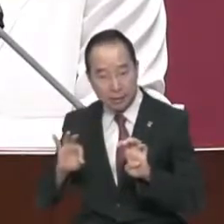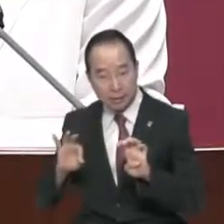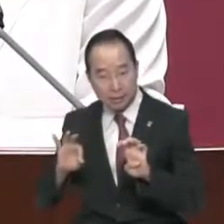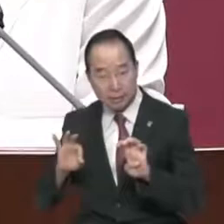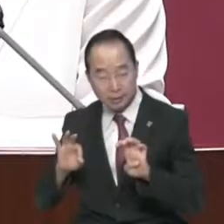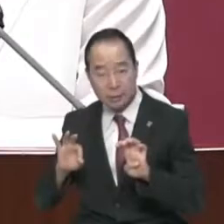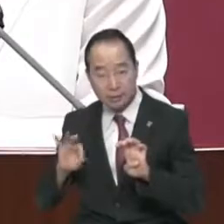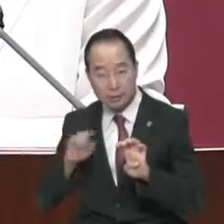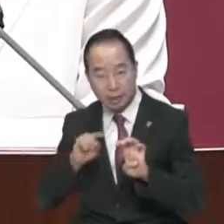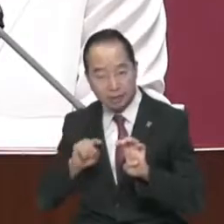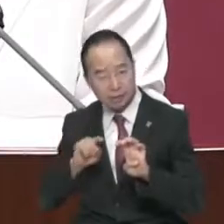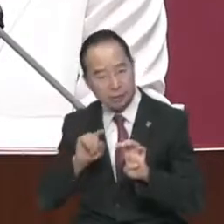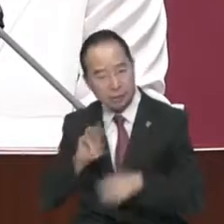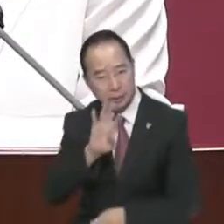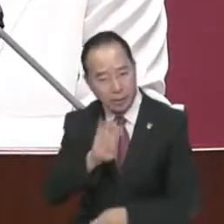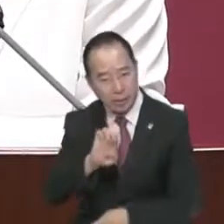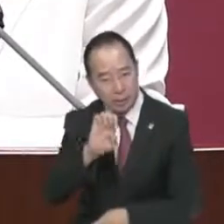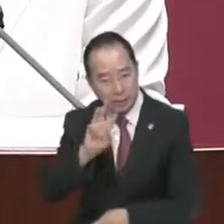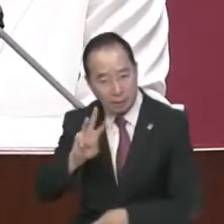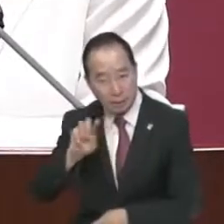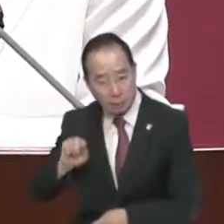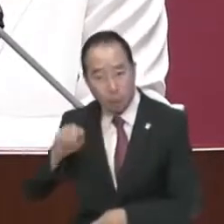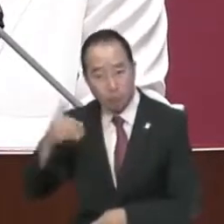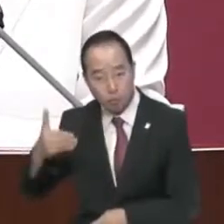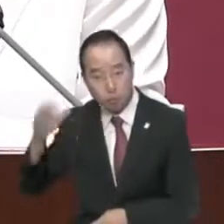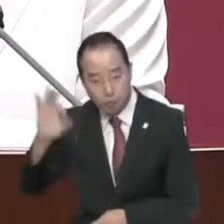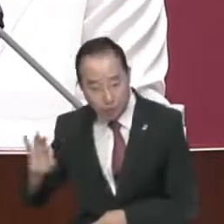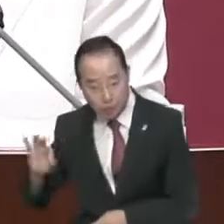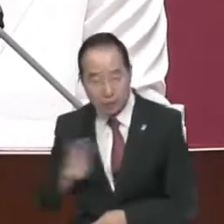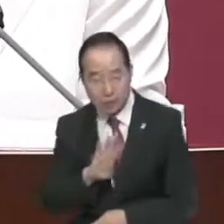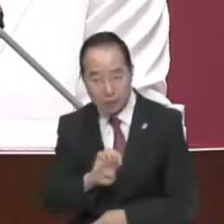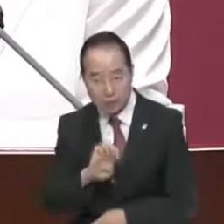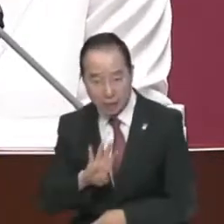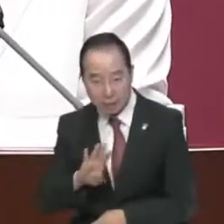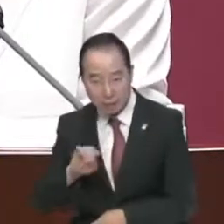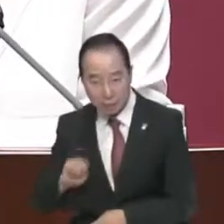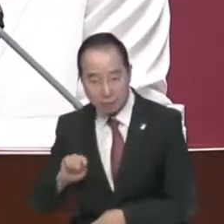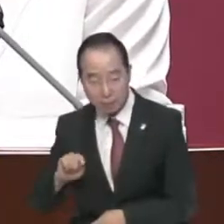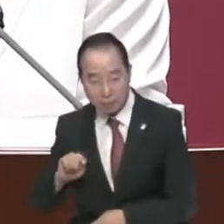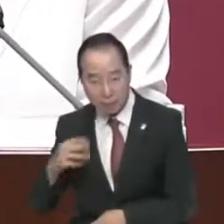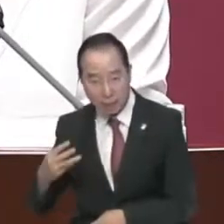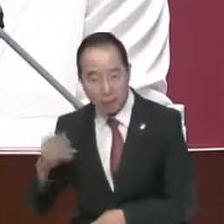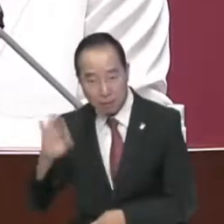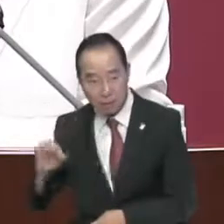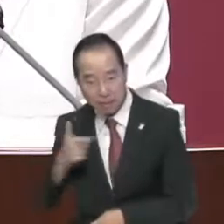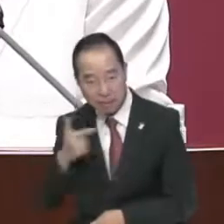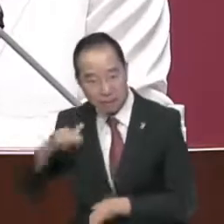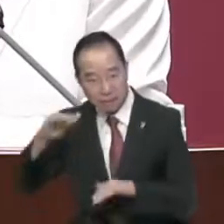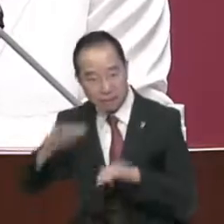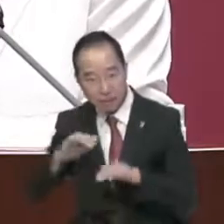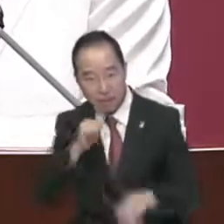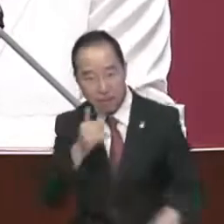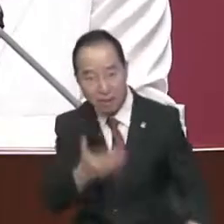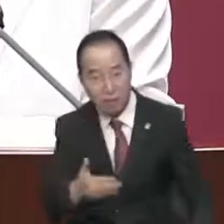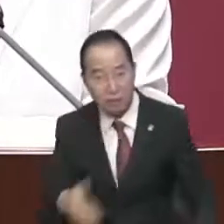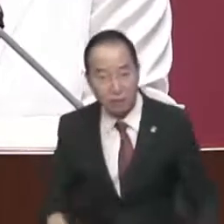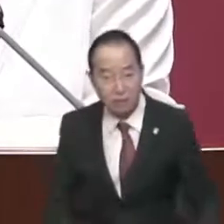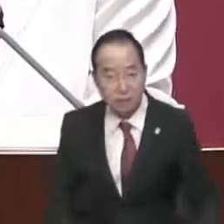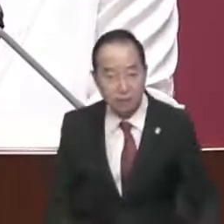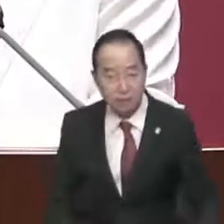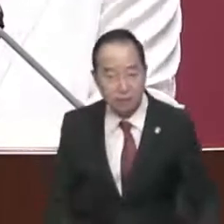43.9%일 겁니다. 네, 43.9%와 44.3%가 큰 차이가 나나요? 아, 이제 그건 뭐